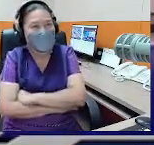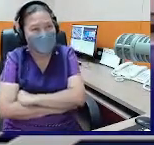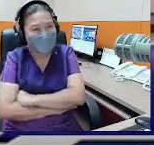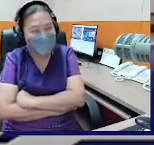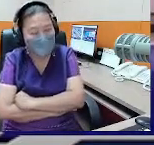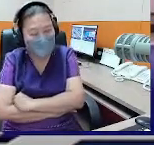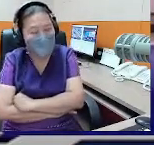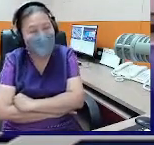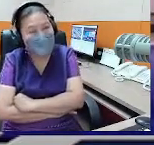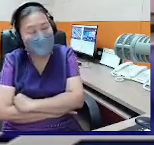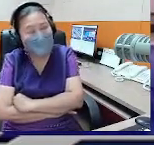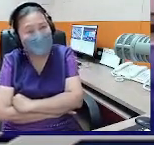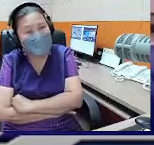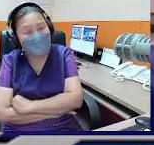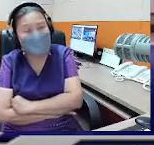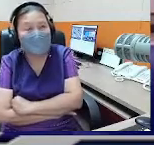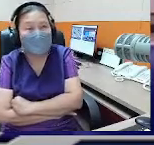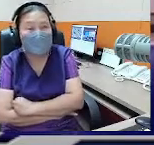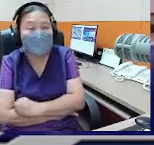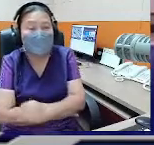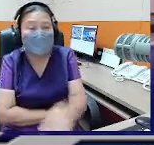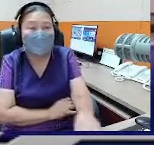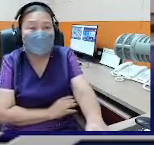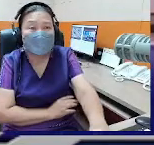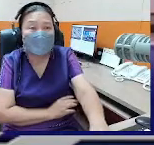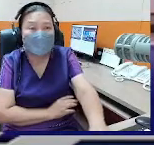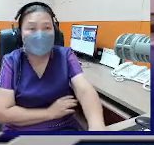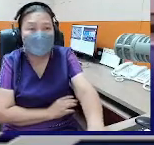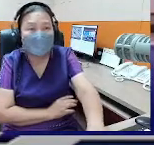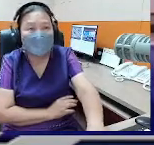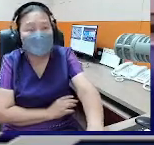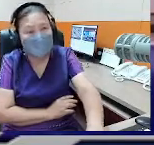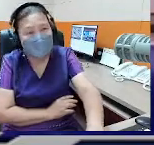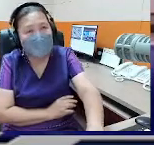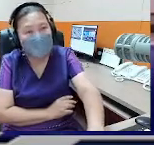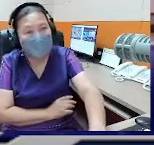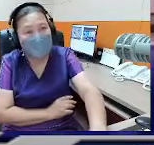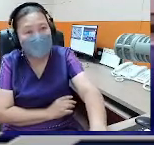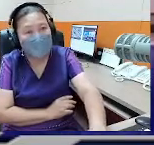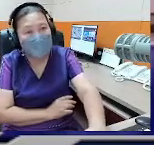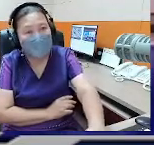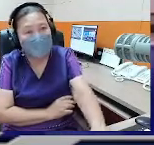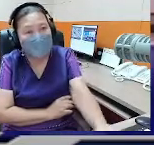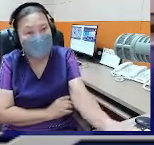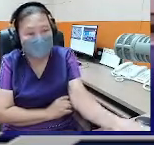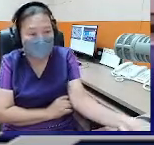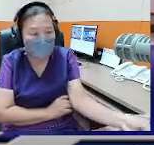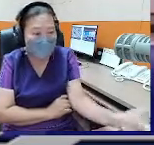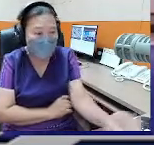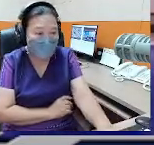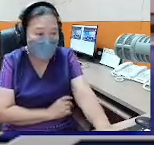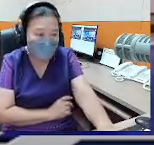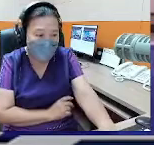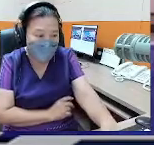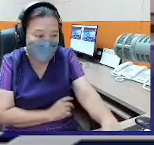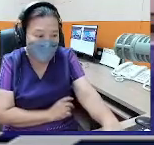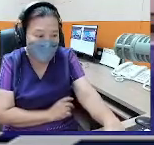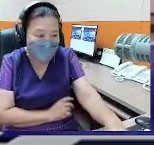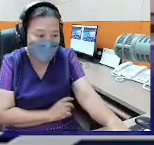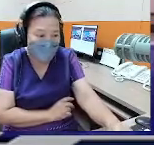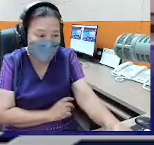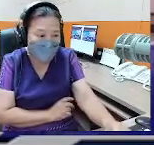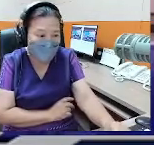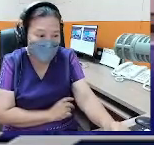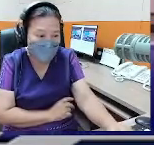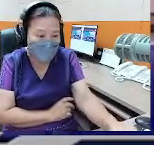ะ ค่ะในส่วนของค่าธรรมเนียมเราจะเก็บตามหน่วยกิจที่ลงทะเบียนนะคะก็คือเหมือนจะมีเป็นช่วงค่ะ 1-3 หน่วยกิจก็จะมีช่วงรา